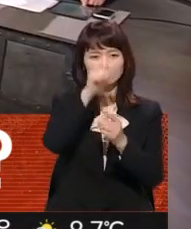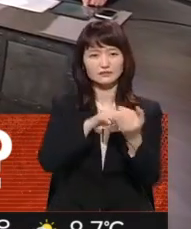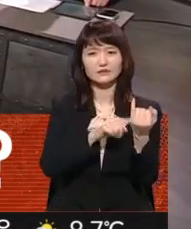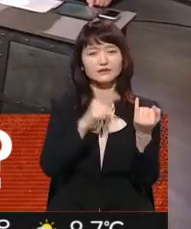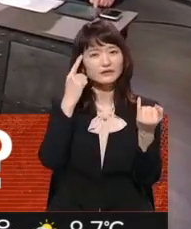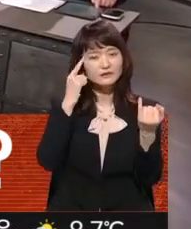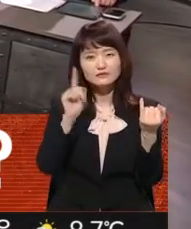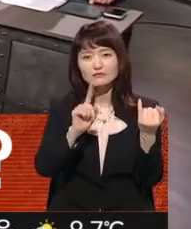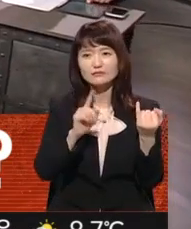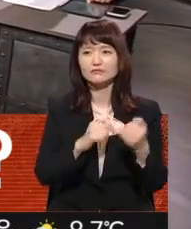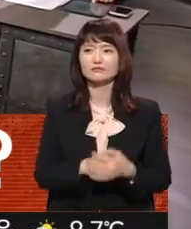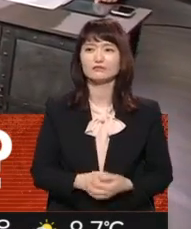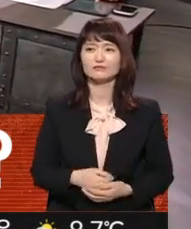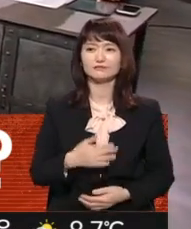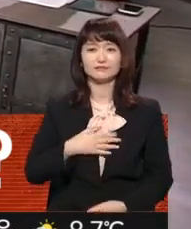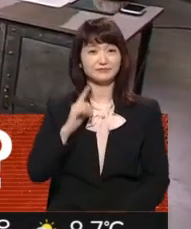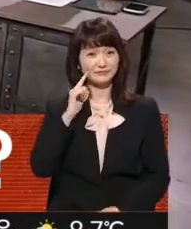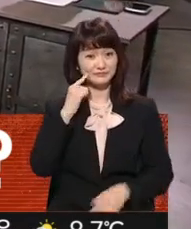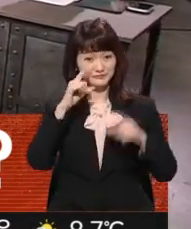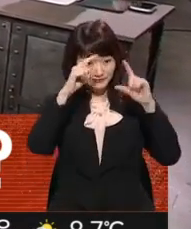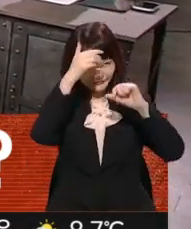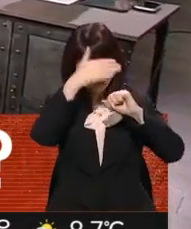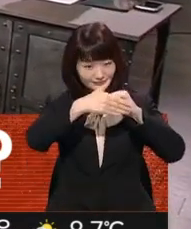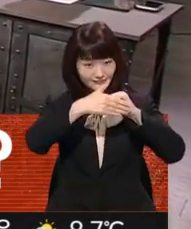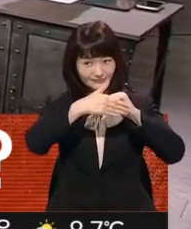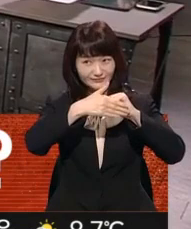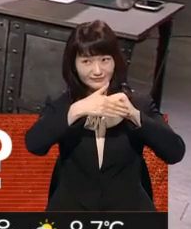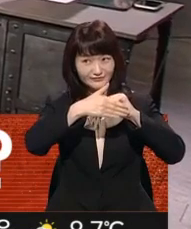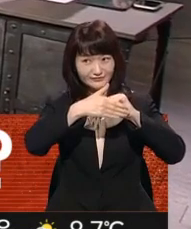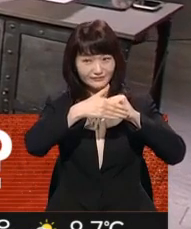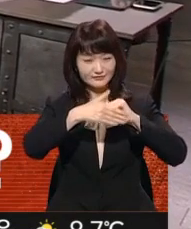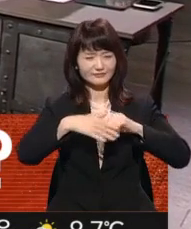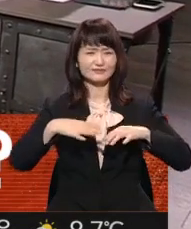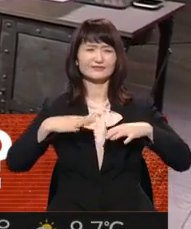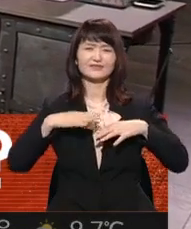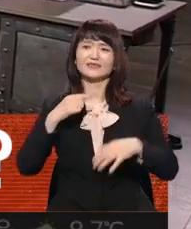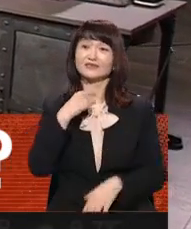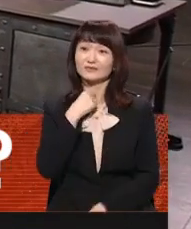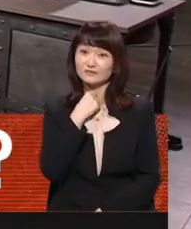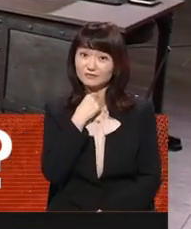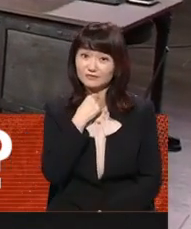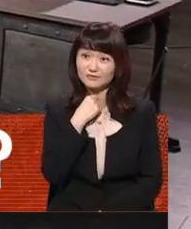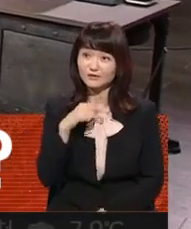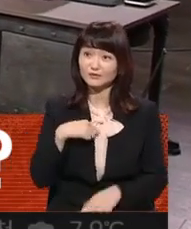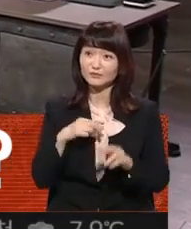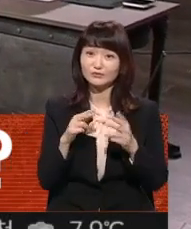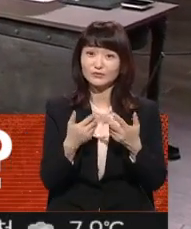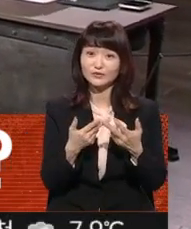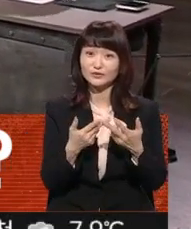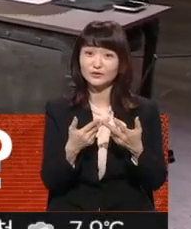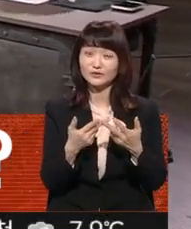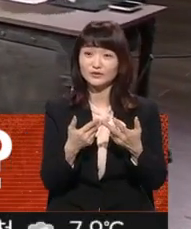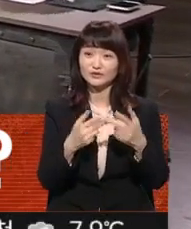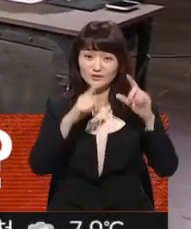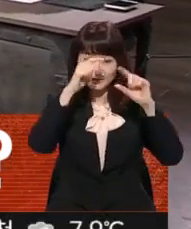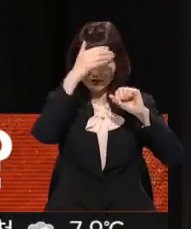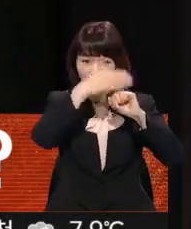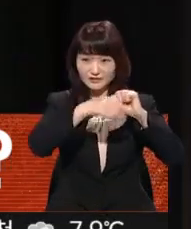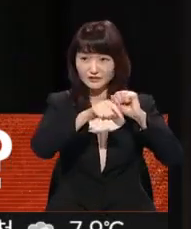짧게 좀 들어볼게요 어 저도 예쁜 사진 찍었으면 자랑하고 싶은게 사실인지상정인 거 같기는 한데 비싼 거 있잖아요 지금